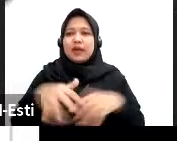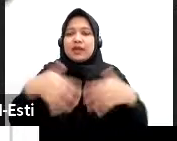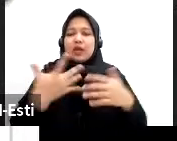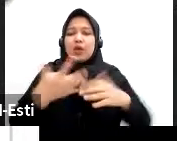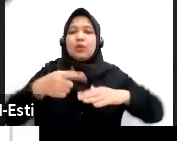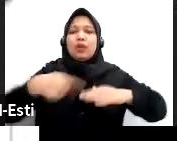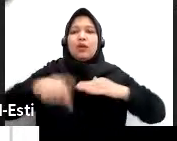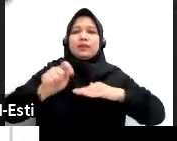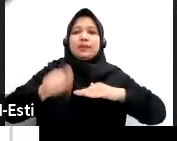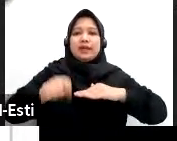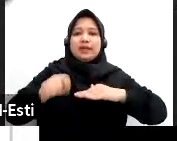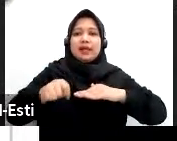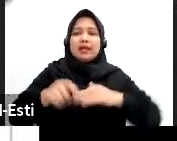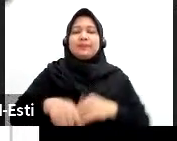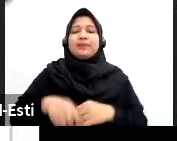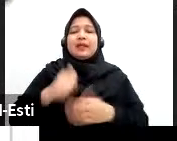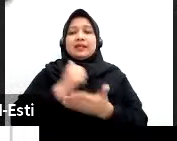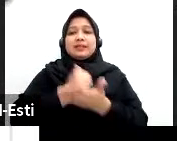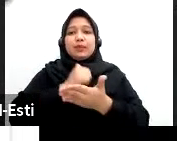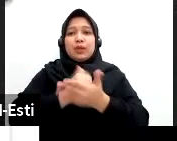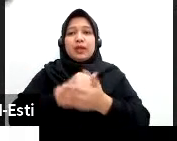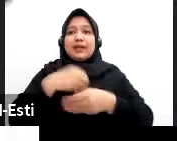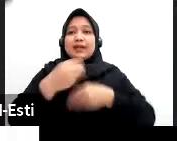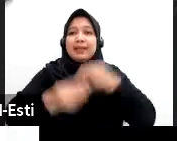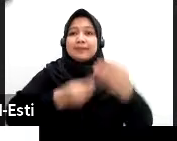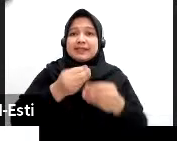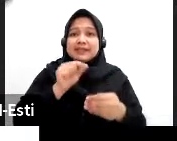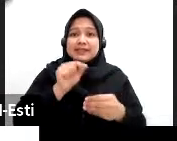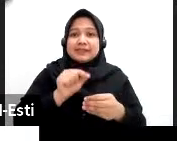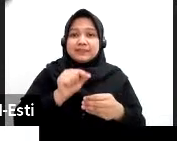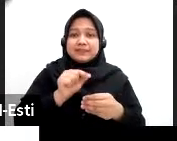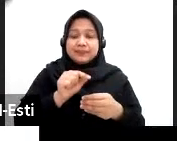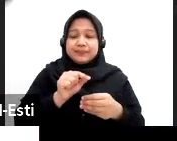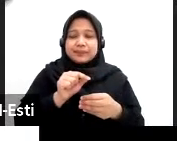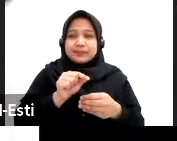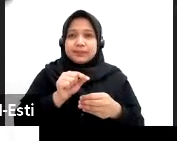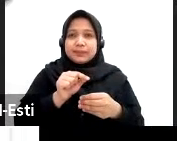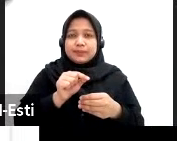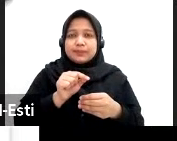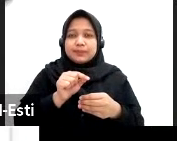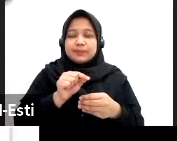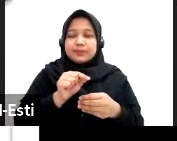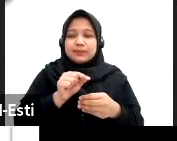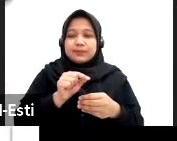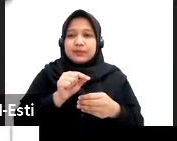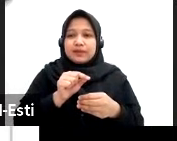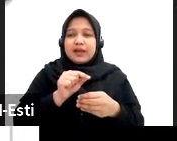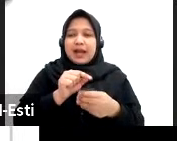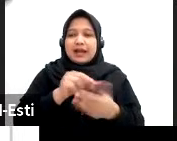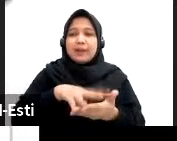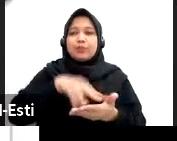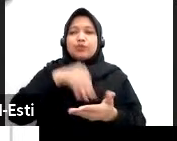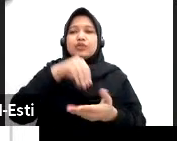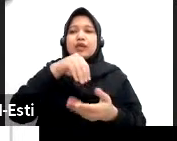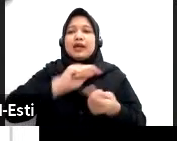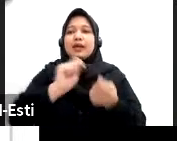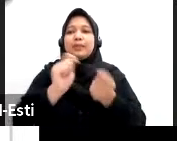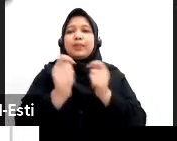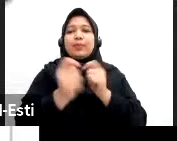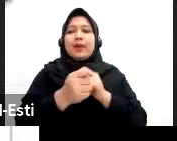sebetulnya sudah terjadi yang namanya eh apa namanya pusat revolusi ataupun